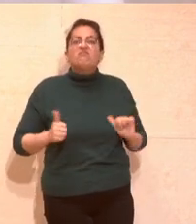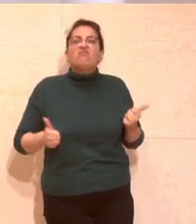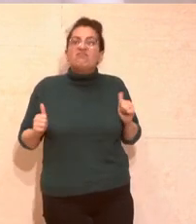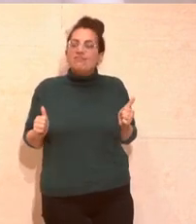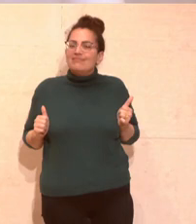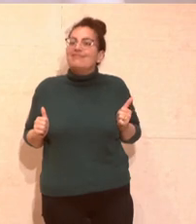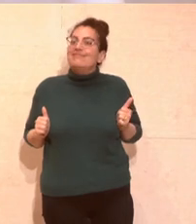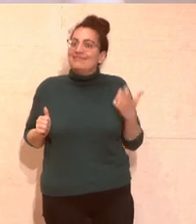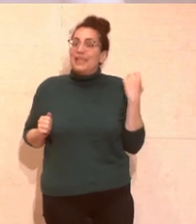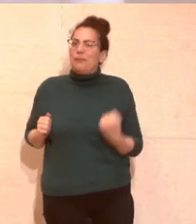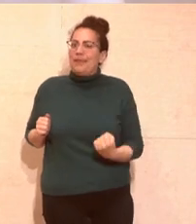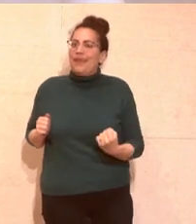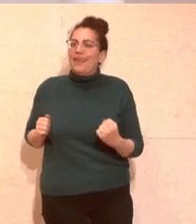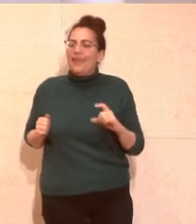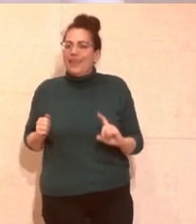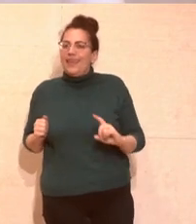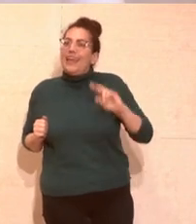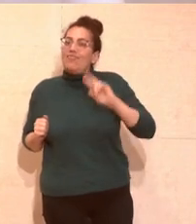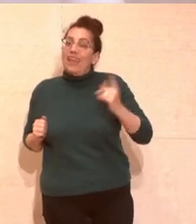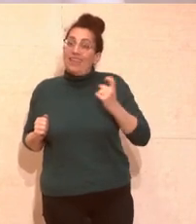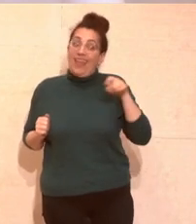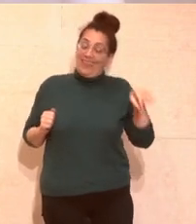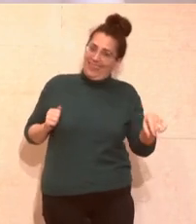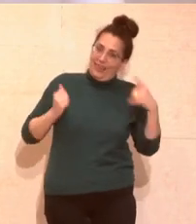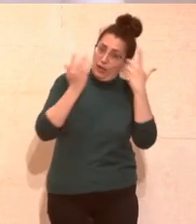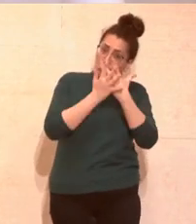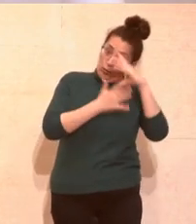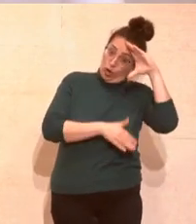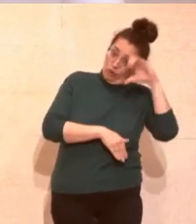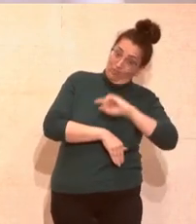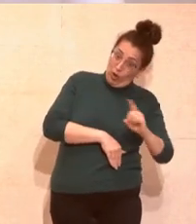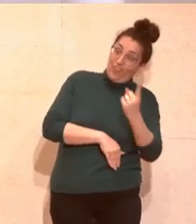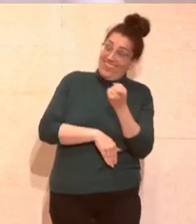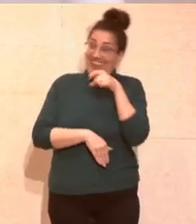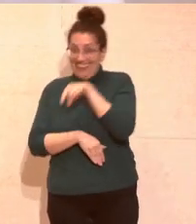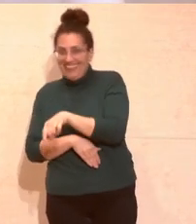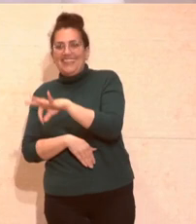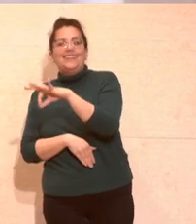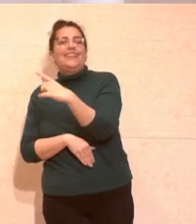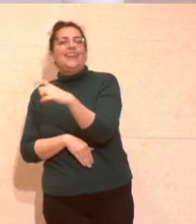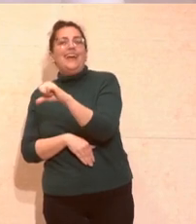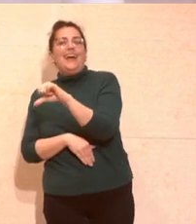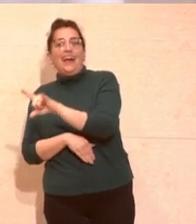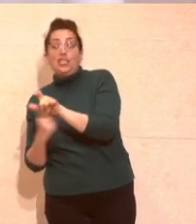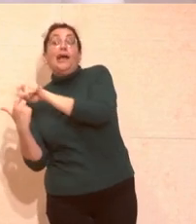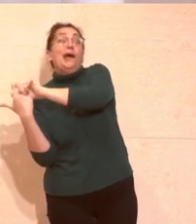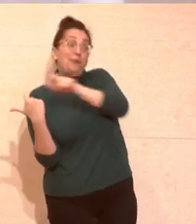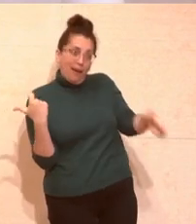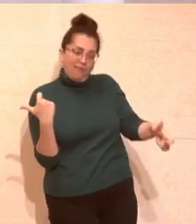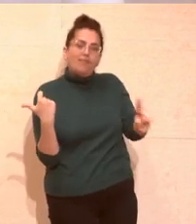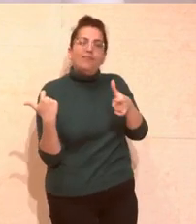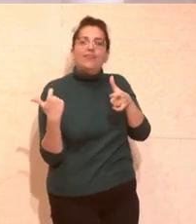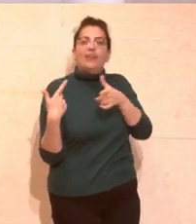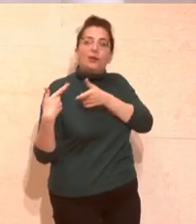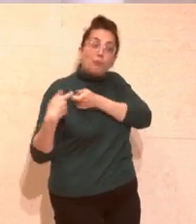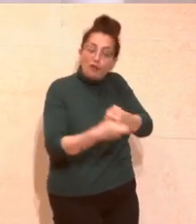fait. Donc, et ça ne vient pas du trouble du sommeil en soi, ça semble venir vraiment du TDAH, mais qui provoque un trouble du sommeil. Et après, ça fait un peu